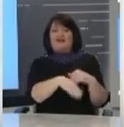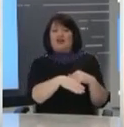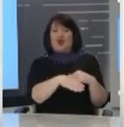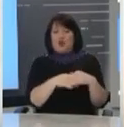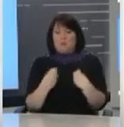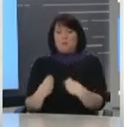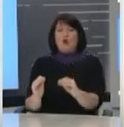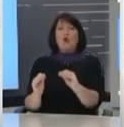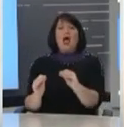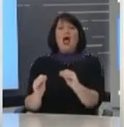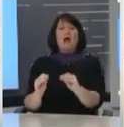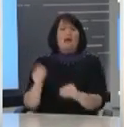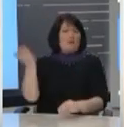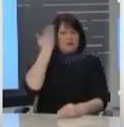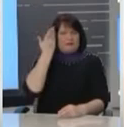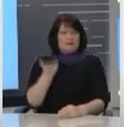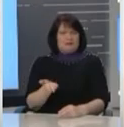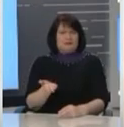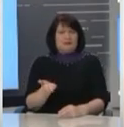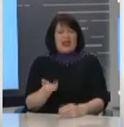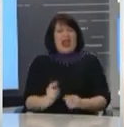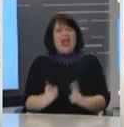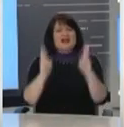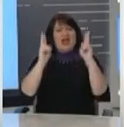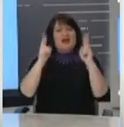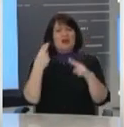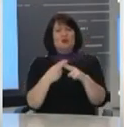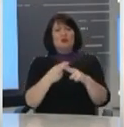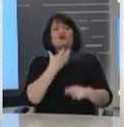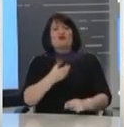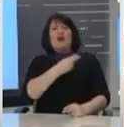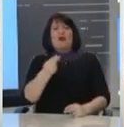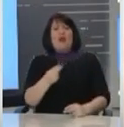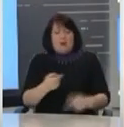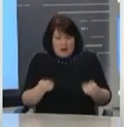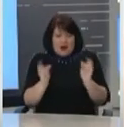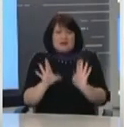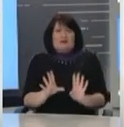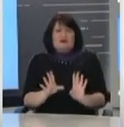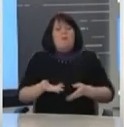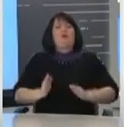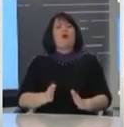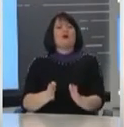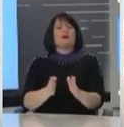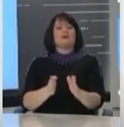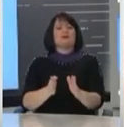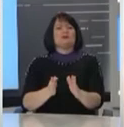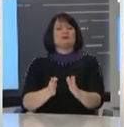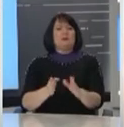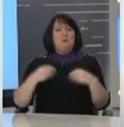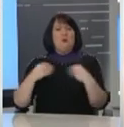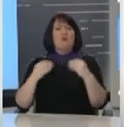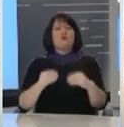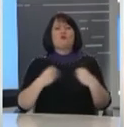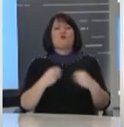της ενεργείας, το μείζον για τον ελληνικό λαό, όχι μόνο δεν κάνετε τίποτε, αλλά προχωρείτε και στο